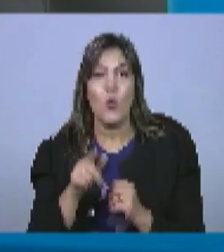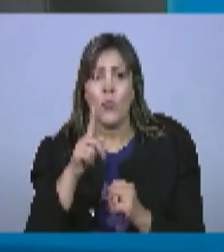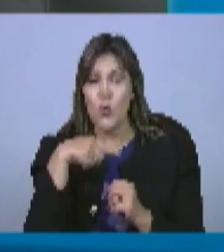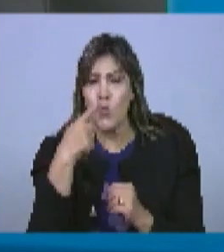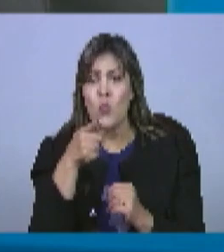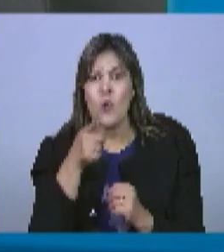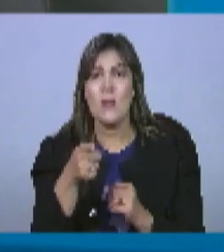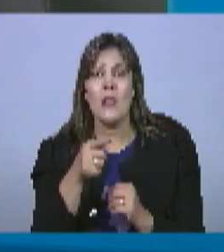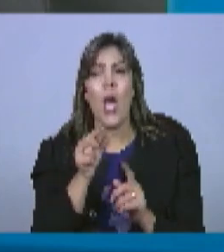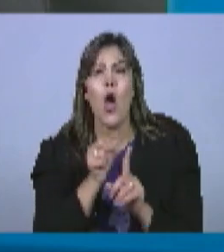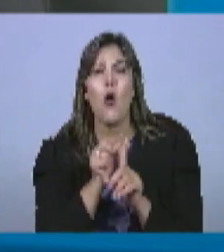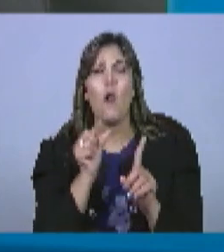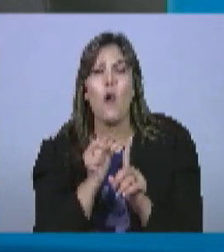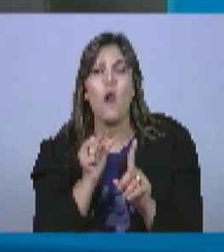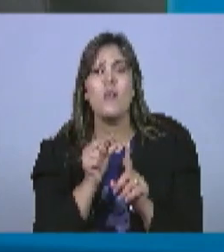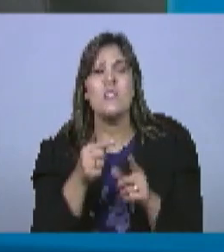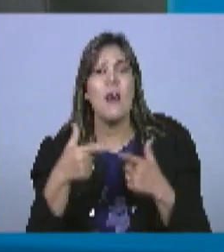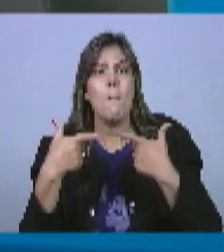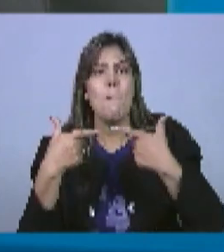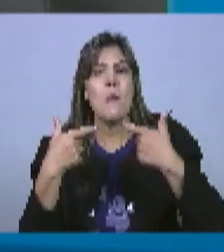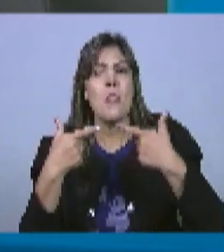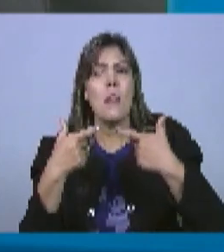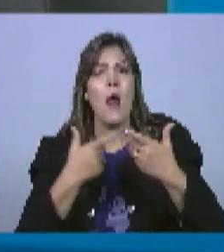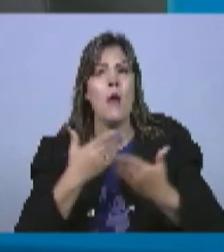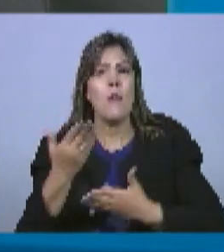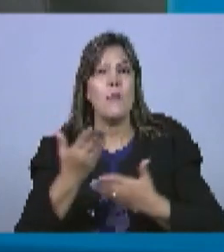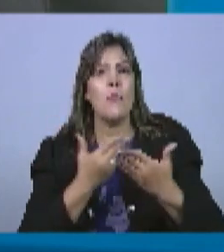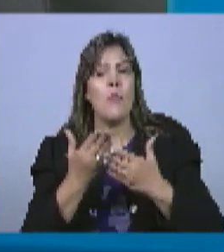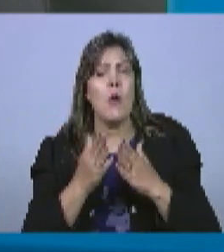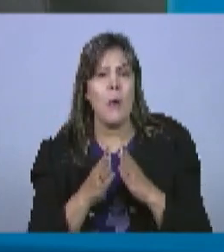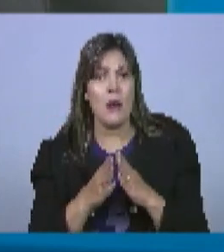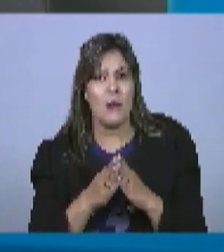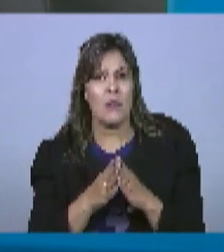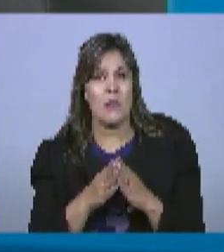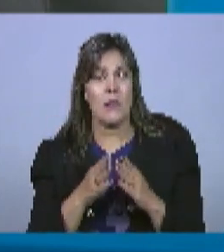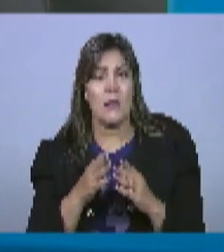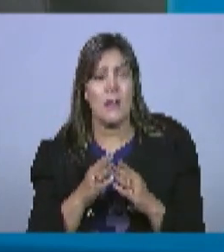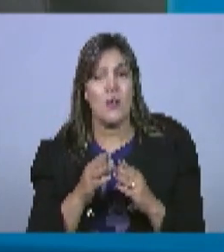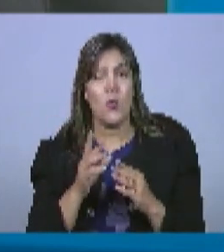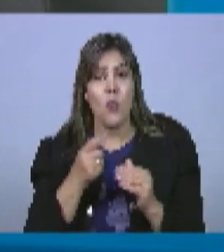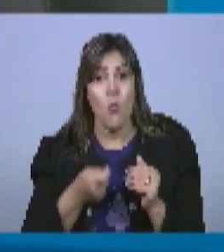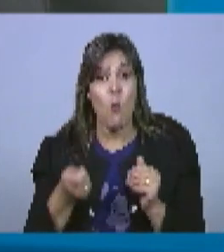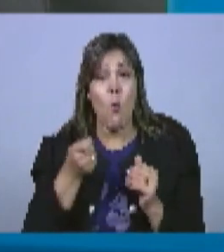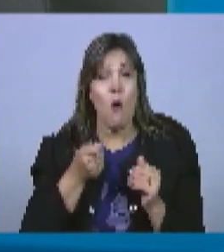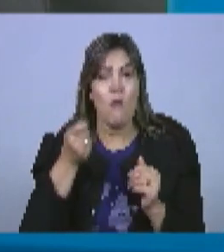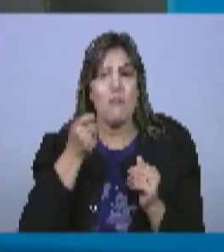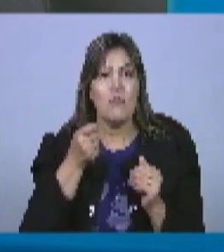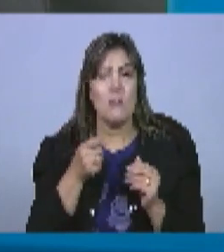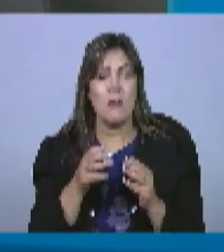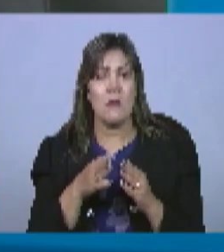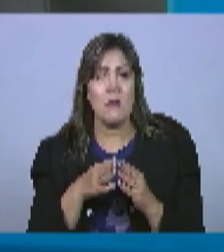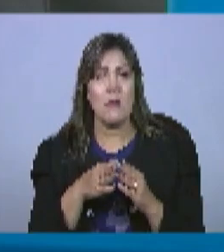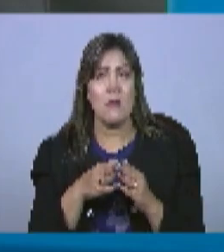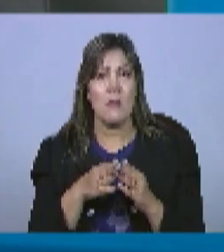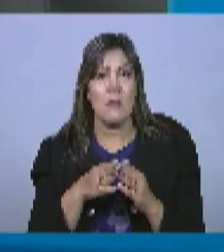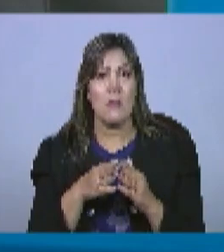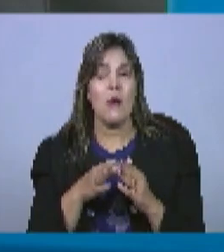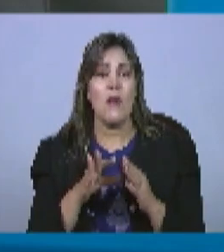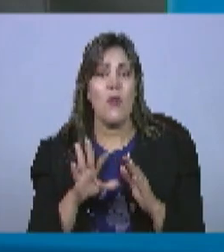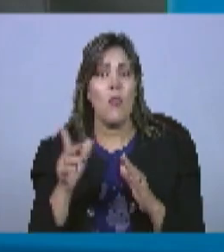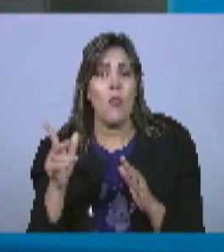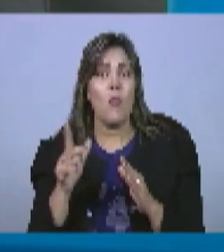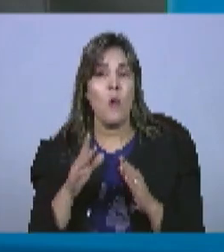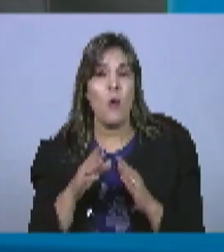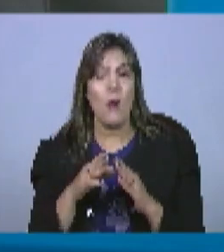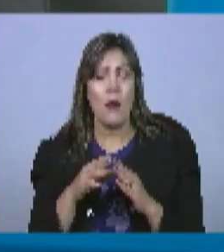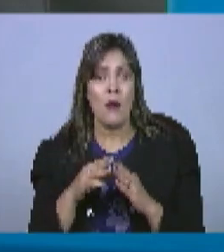ده جزء من الحرب الدائره بينهم واكثر من ذلك انه غير مكلف